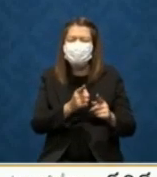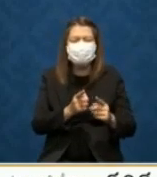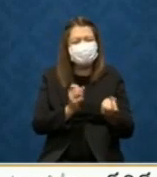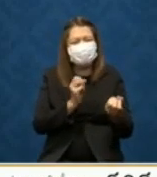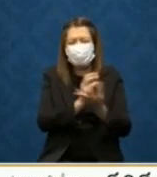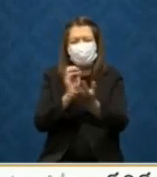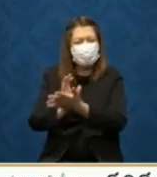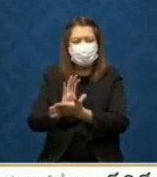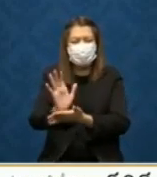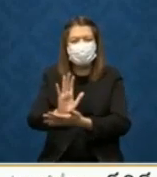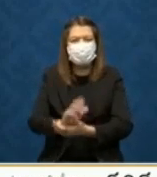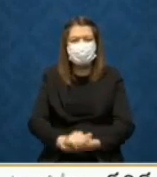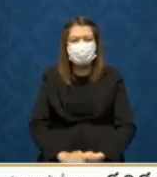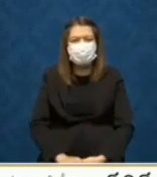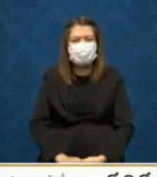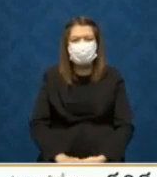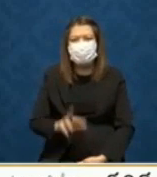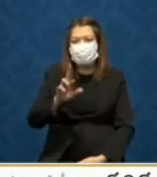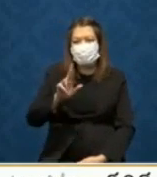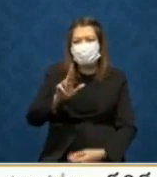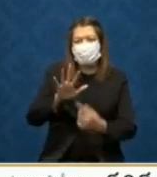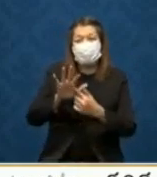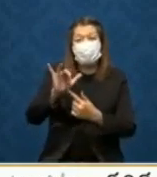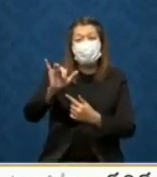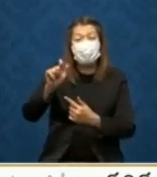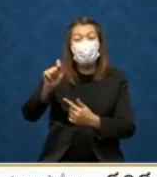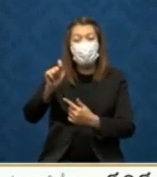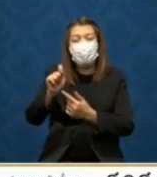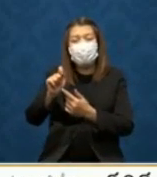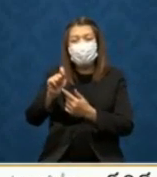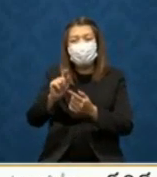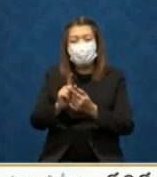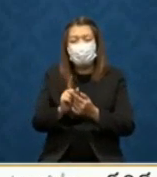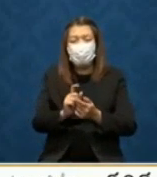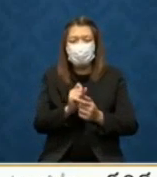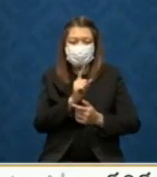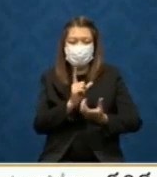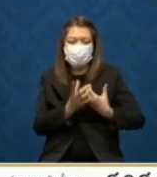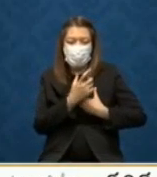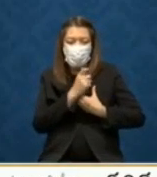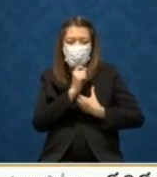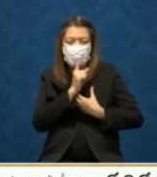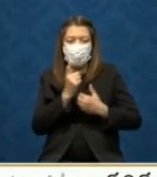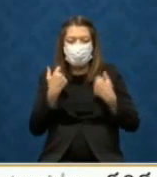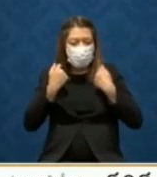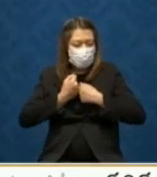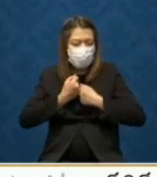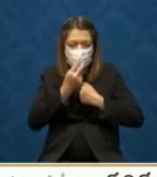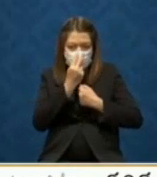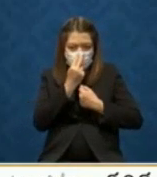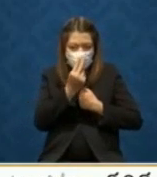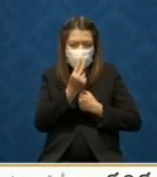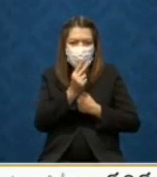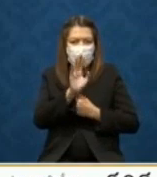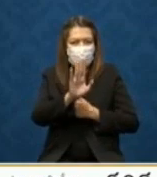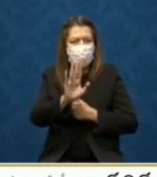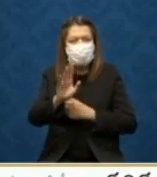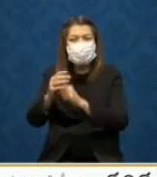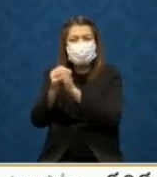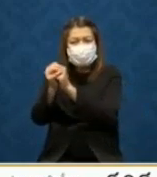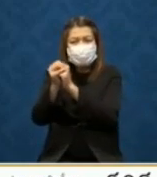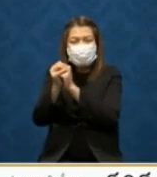อยากจะประกาศเลยว่ายอเนี้ยให้คน 3จังหวัดหรือว่าคนมุสลิมทั้งประเทศใส่ชุดเมลูให้ดูเราไม่เคยห้ามคนชีนให้ใส่